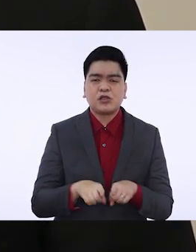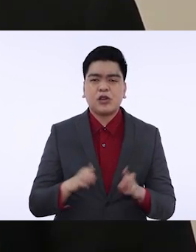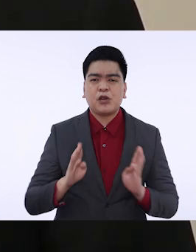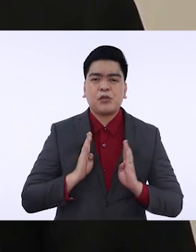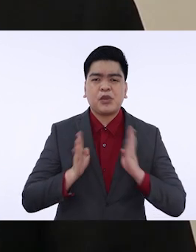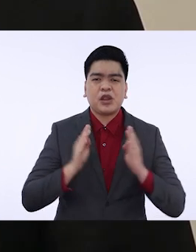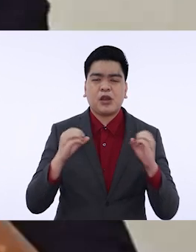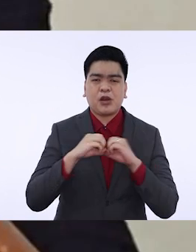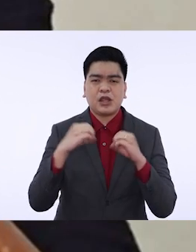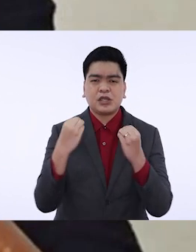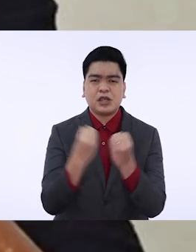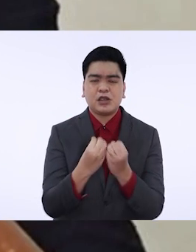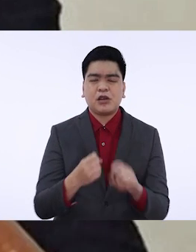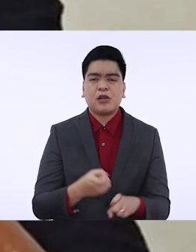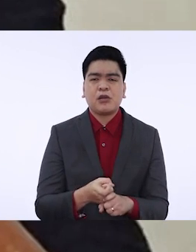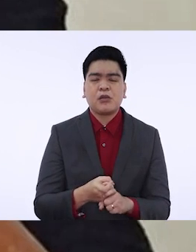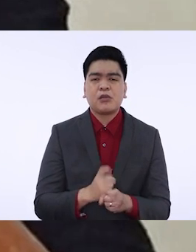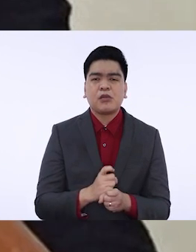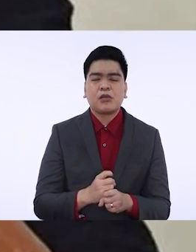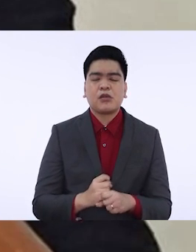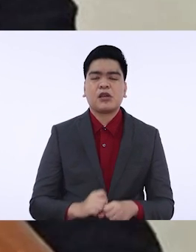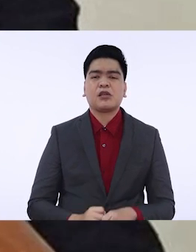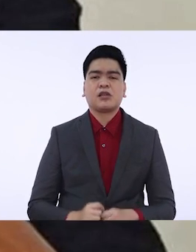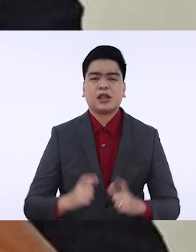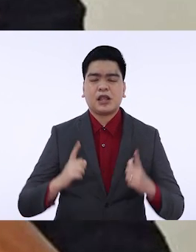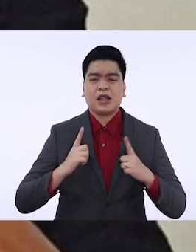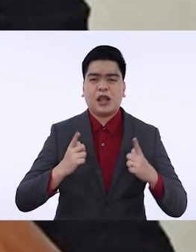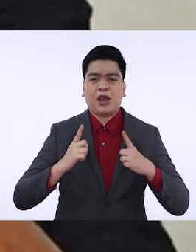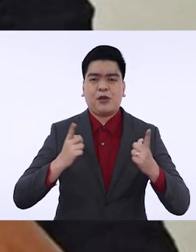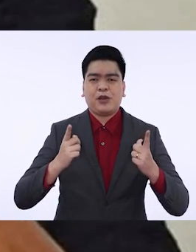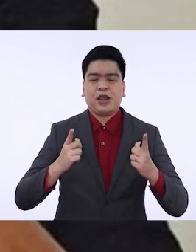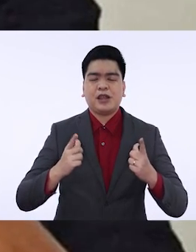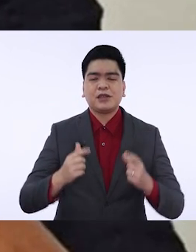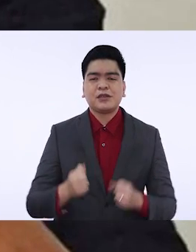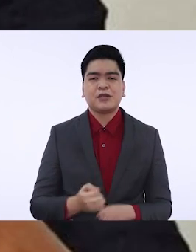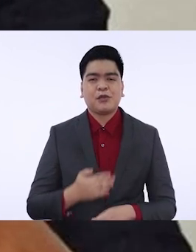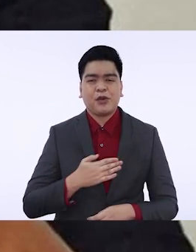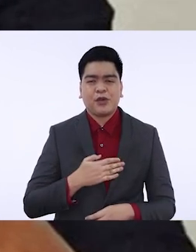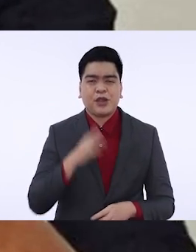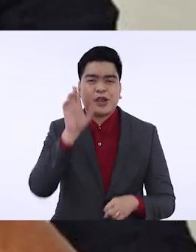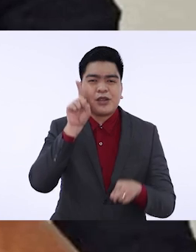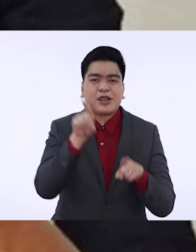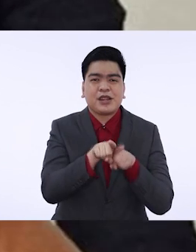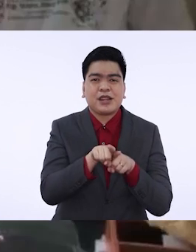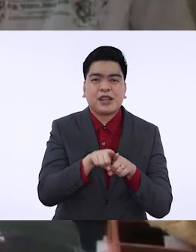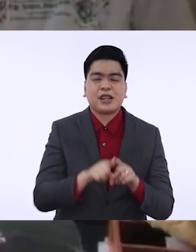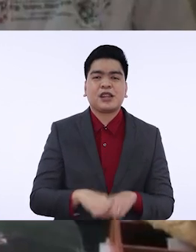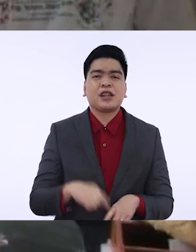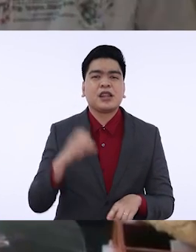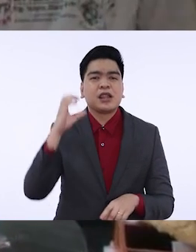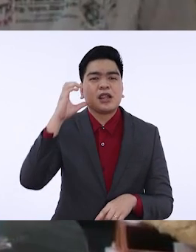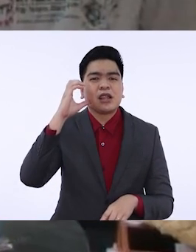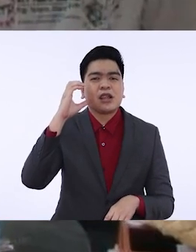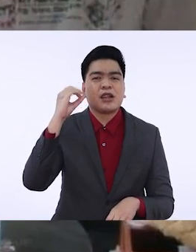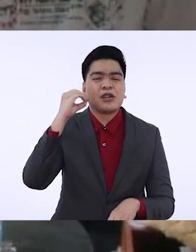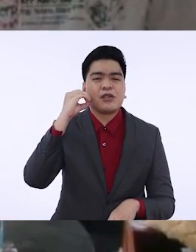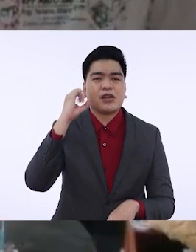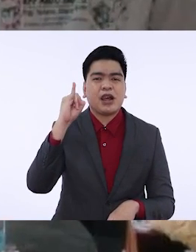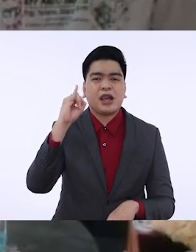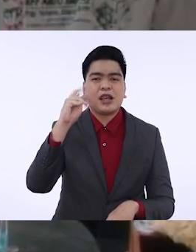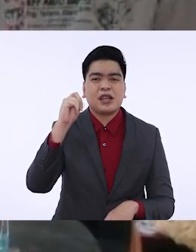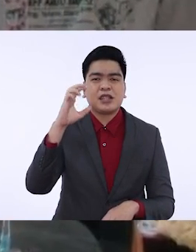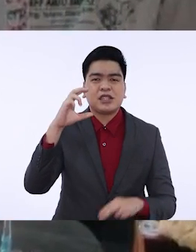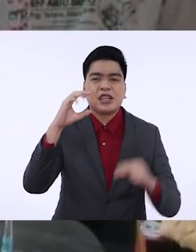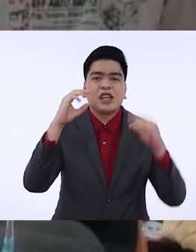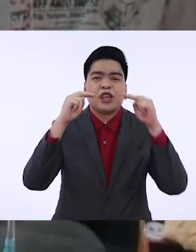kapisanang binhi. Mula po rito sa bayan ng Santa Cruz, Laguna, ako po si kapatid na Catherine Urtula para